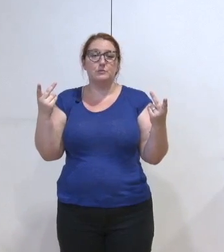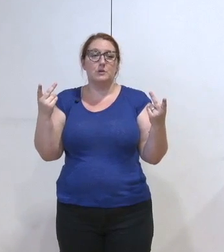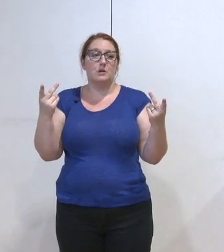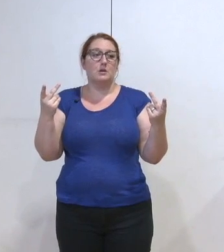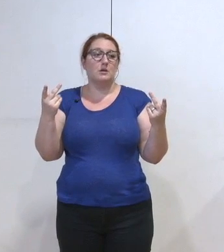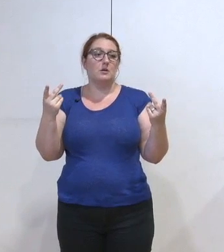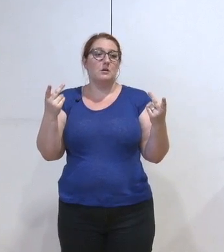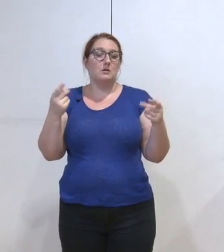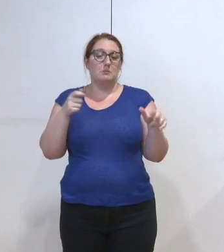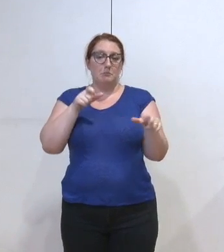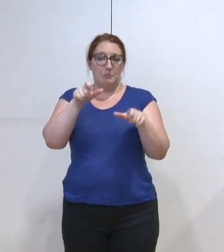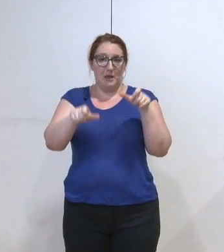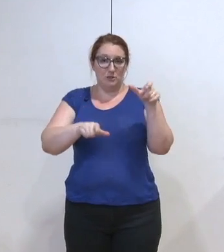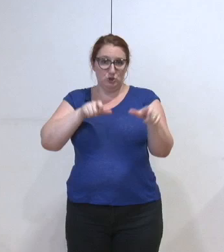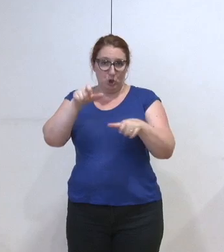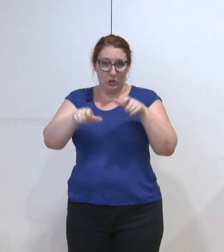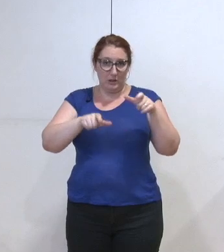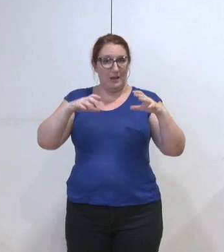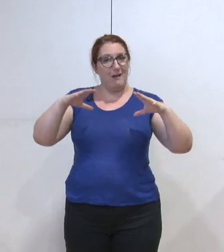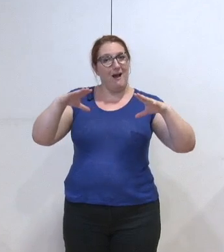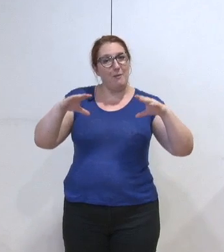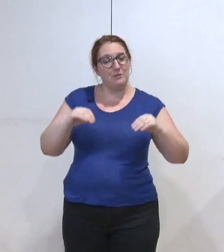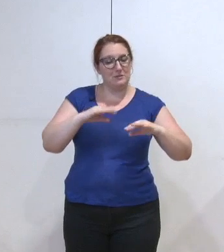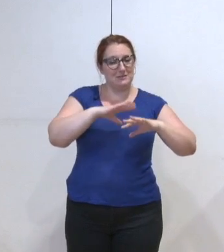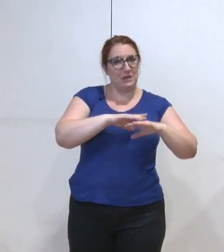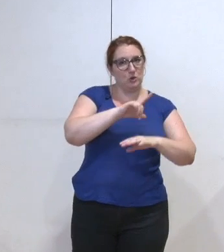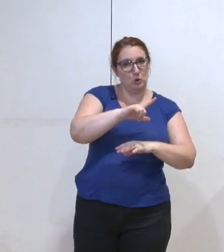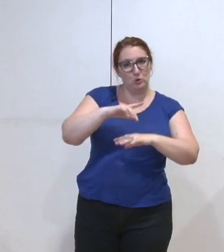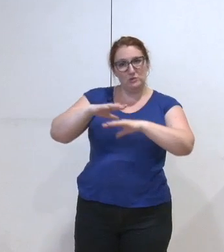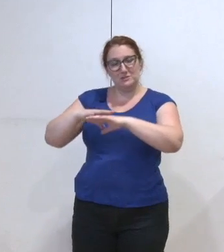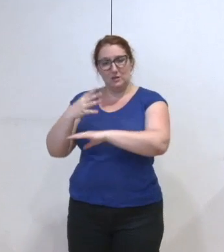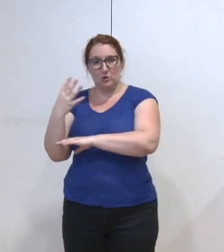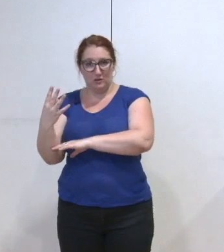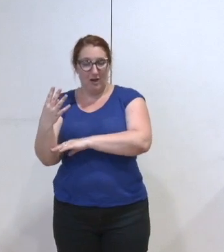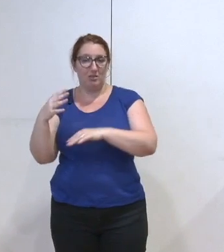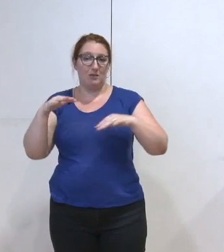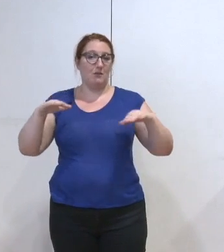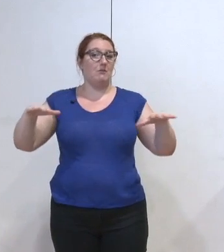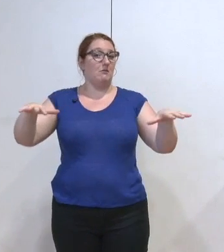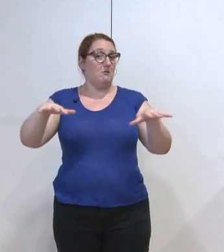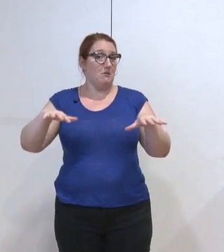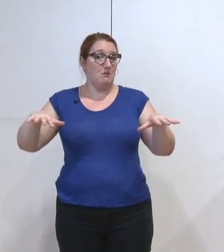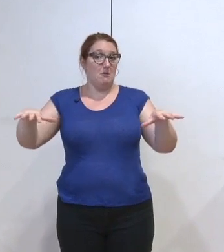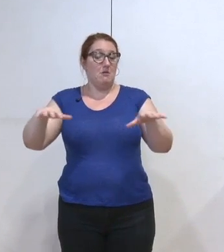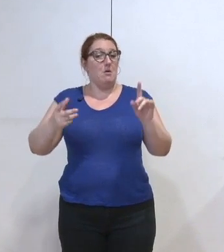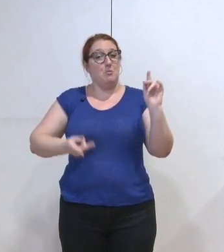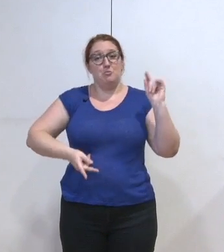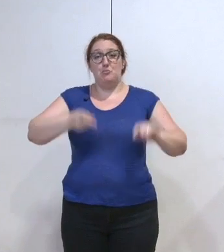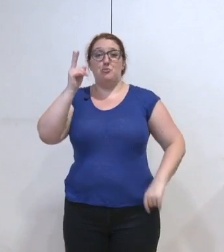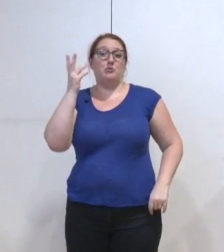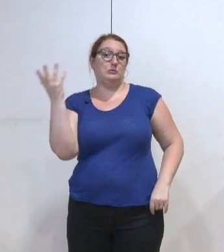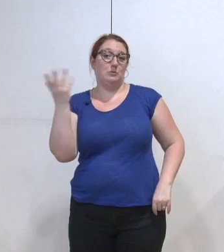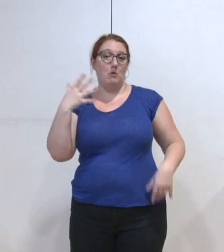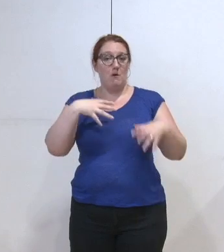l'effectif important des des habitants dans les secteurs 2 et 4 que ce sont les secteur où nous retrouvons le plus de familles